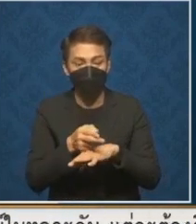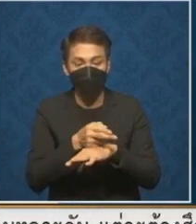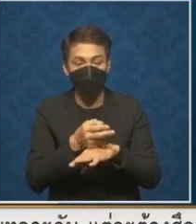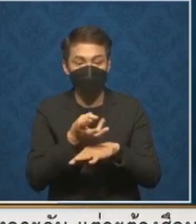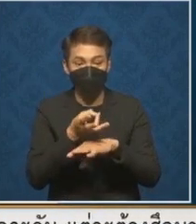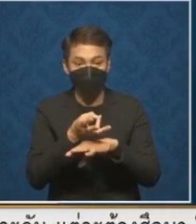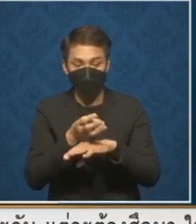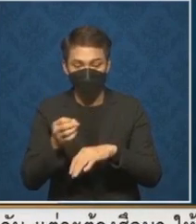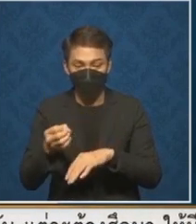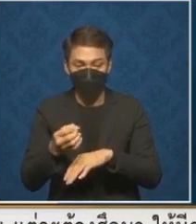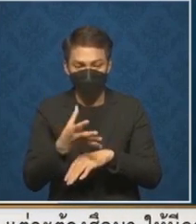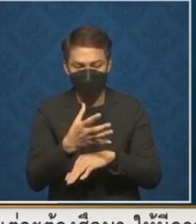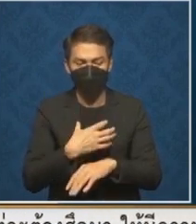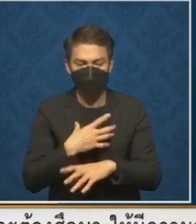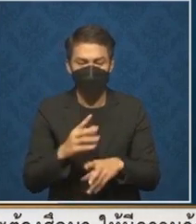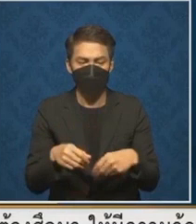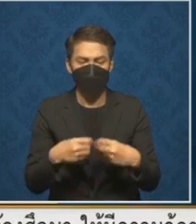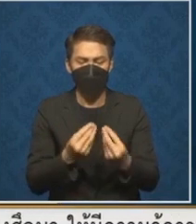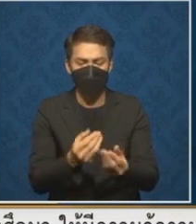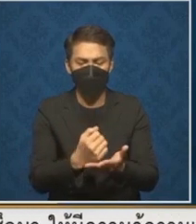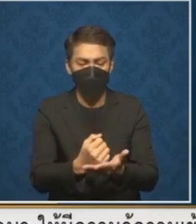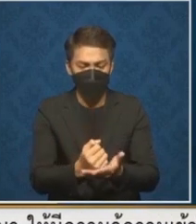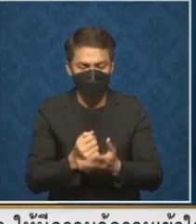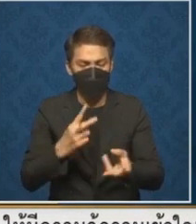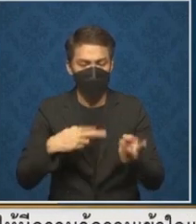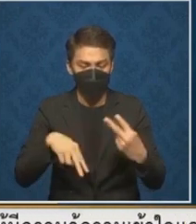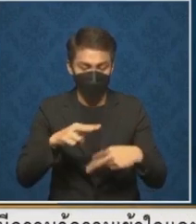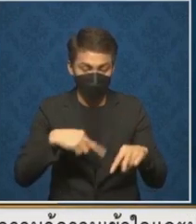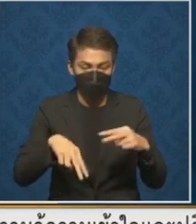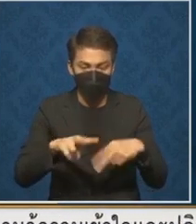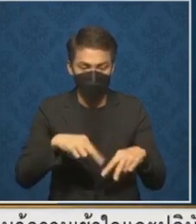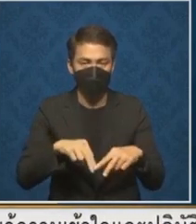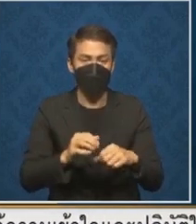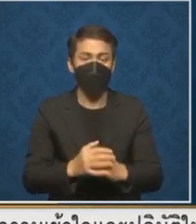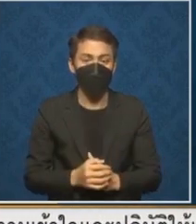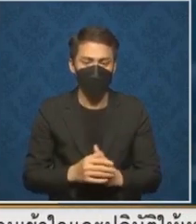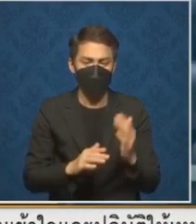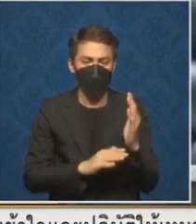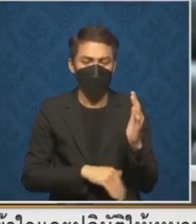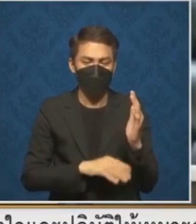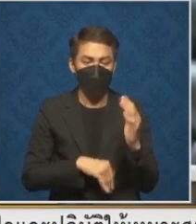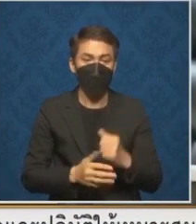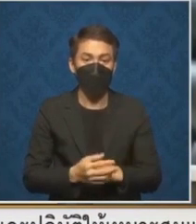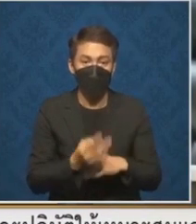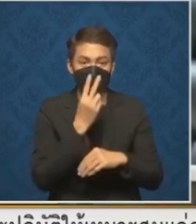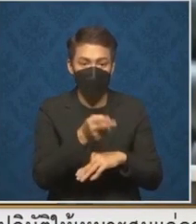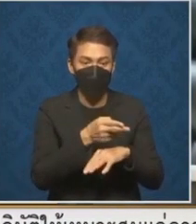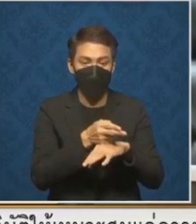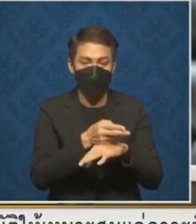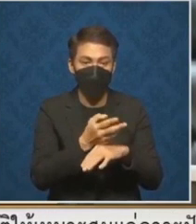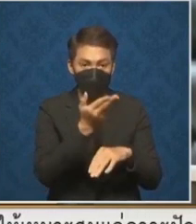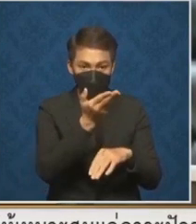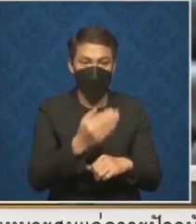สนสั้นสั้นิดหนึ่ ดูแลศักยภาพของ 3 จัหวัต อาจจะขอใหเปิดดูแล้วอยาผมจะอธิบายขยายตอนนน